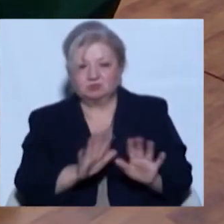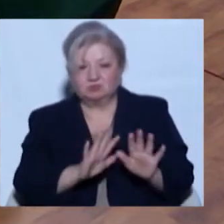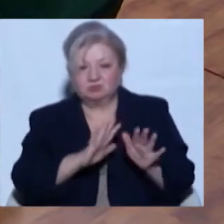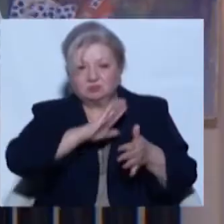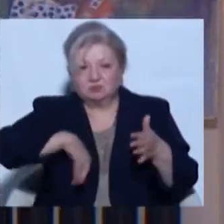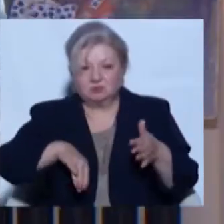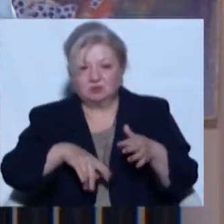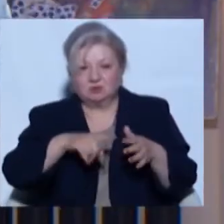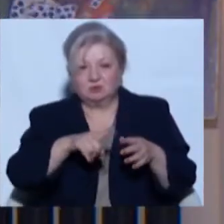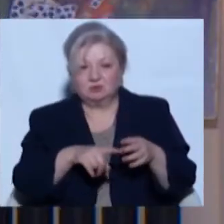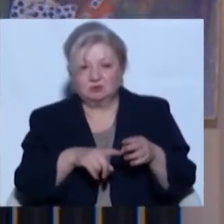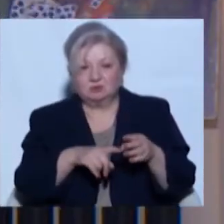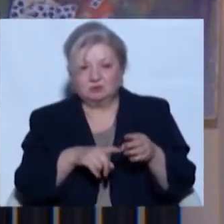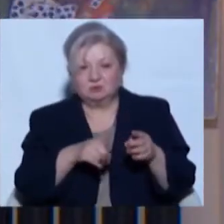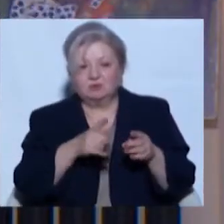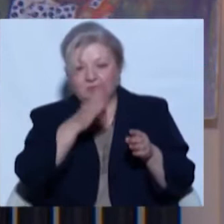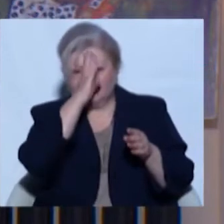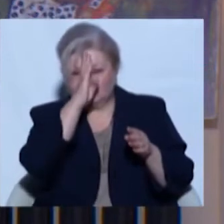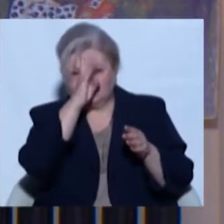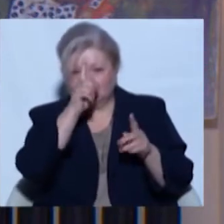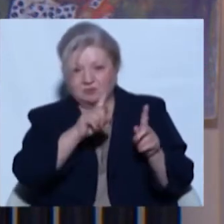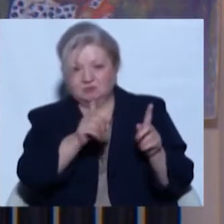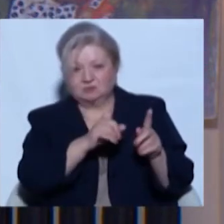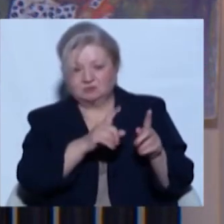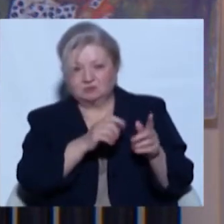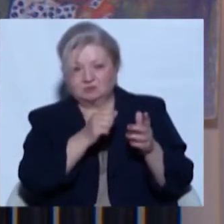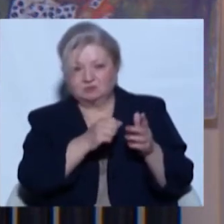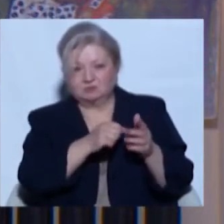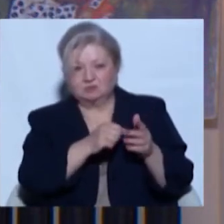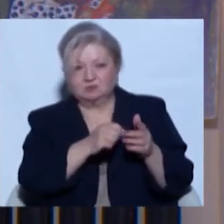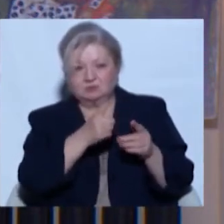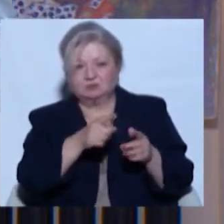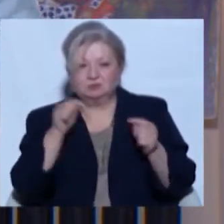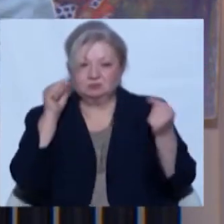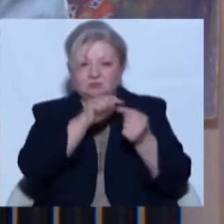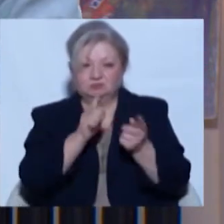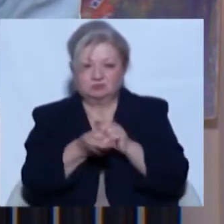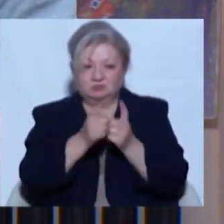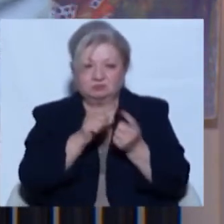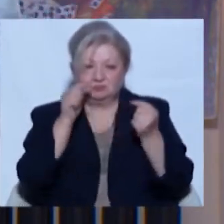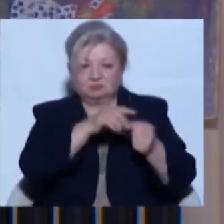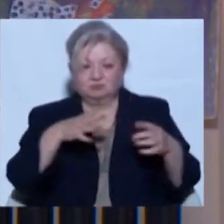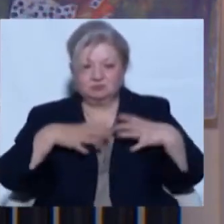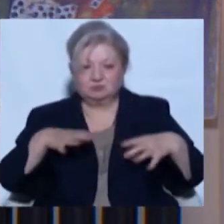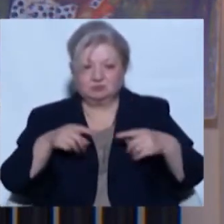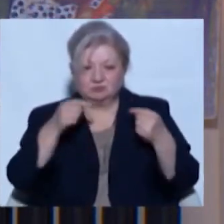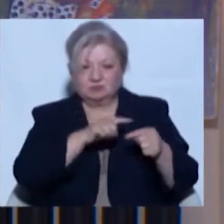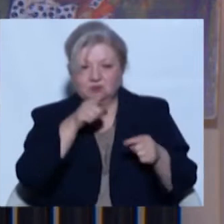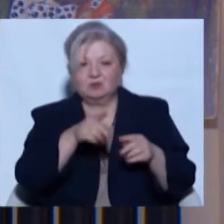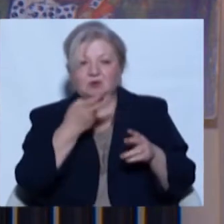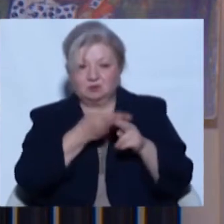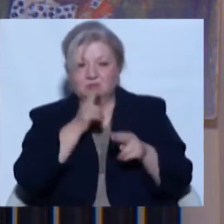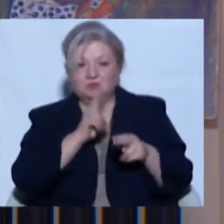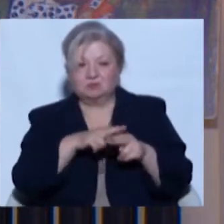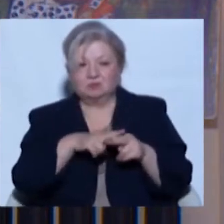I często rytet trebs caakezeps, sakartvelos cinaamdek bzolisatvis. Bunebrivia, ro aman ereklis sukma